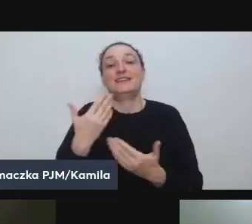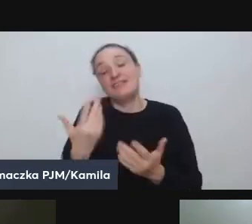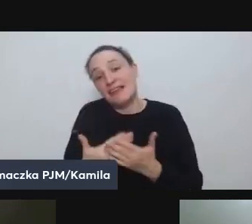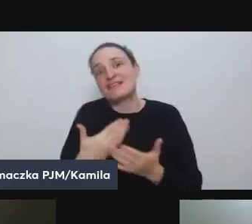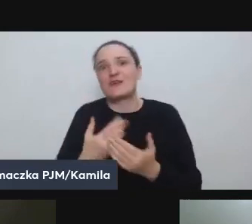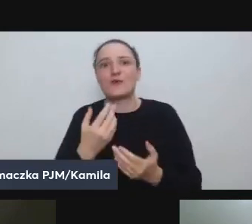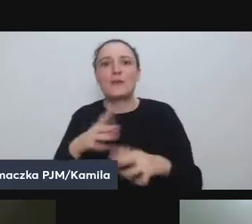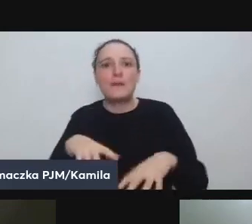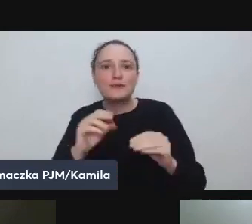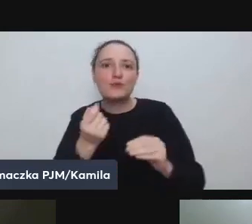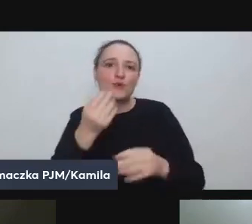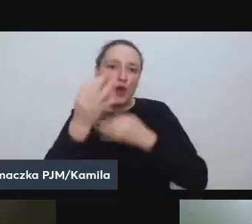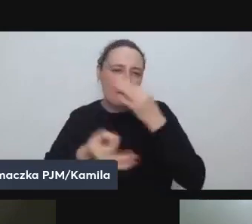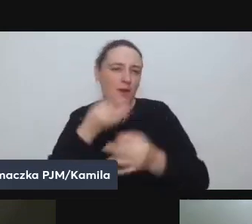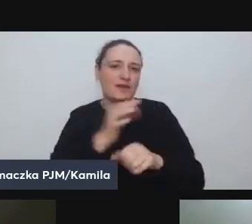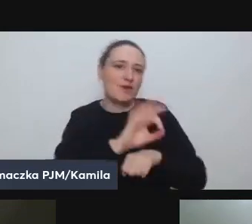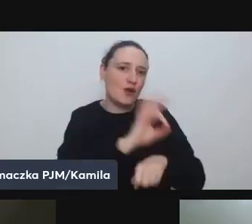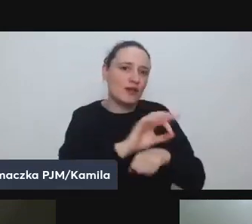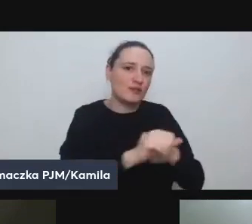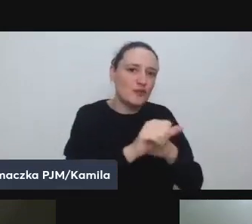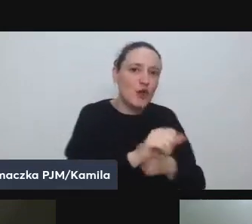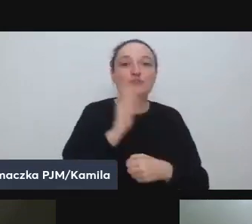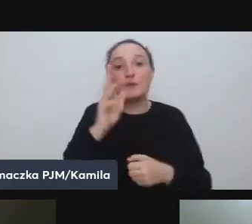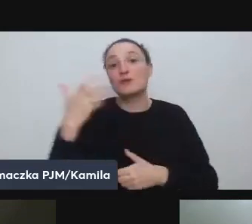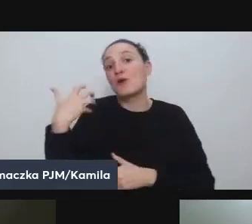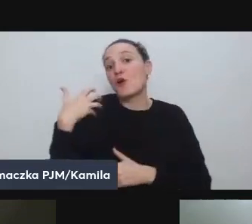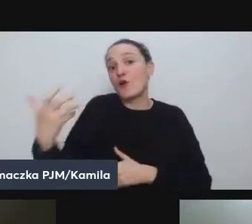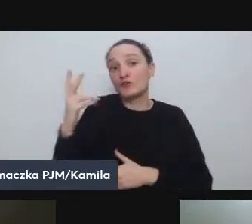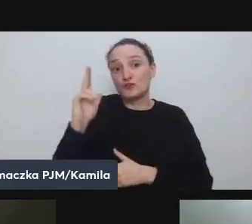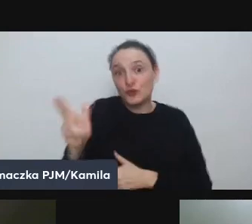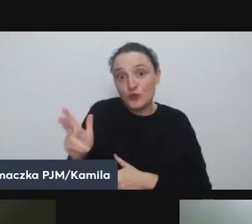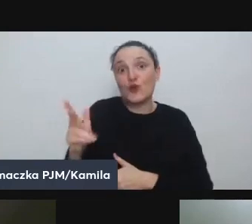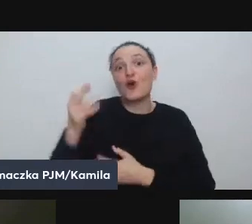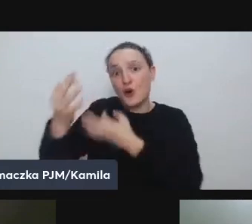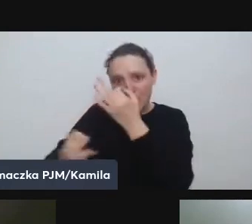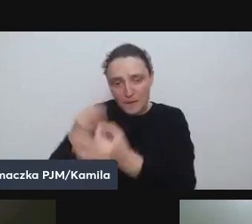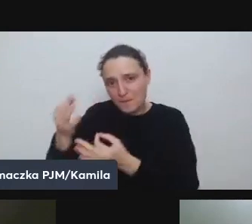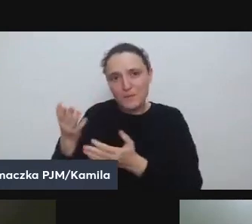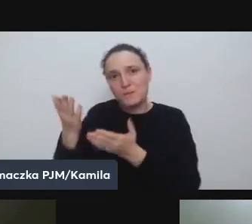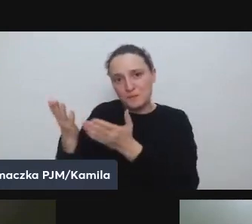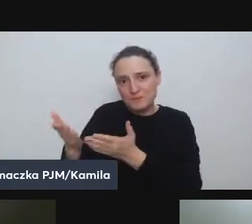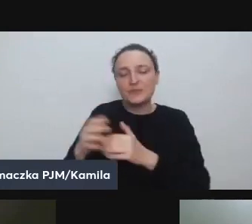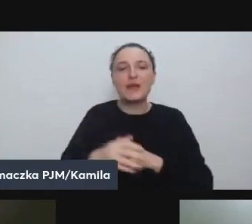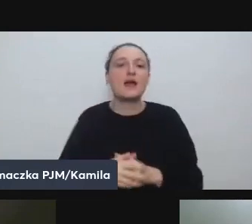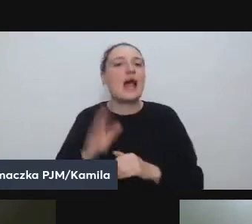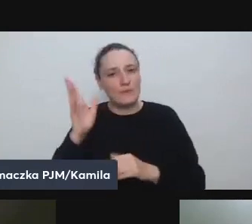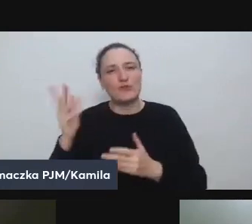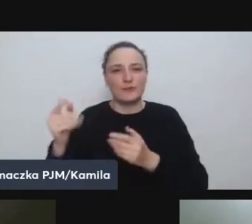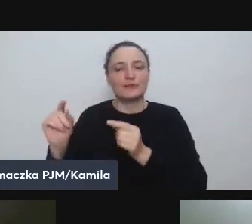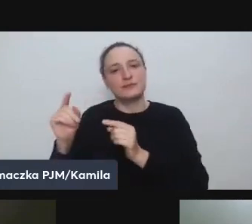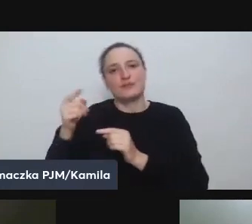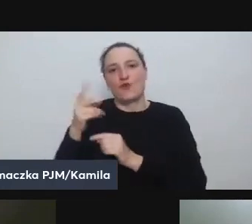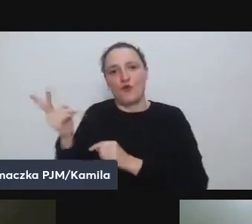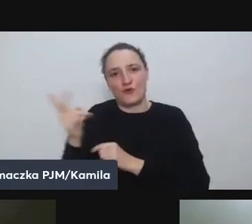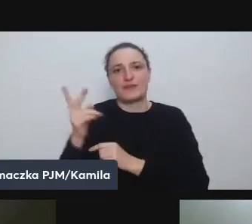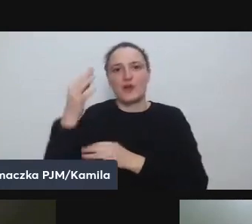tym, później przedstawię nasze dzisiejsze gościnie i oddam im głos. A najpierw powiem właśnie, że był